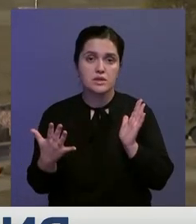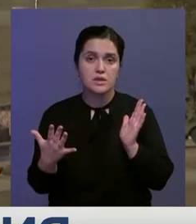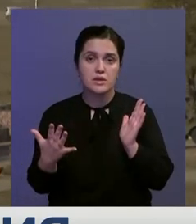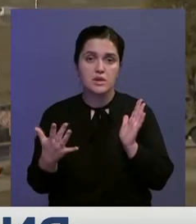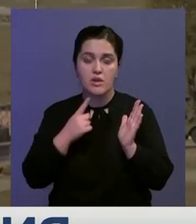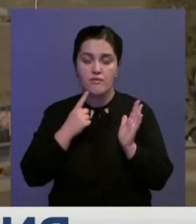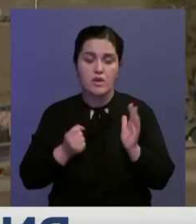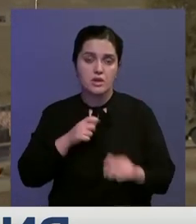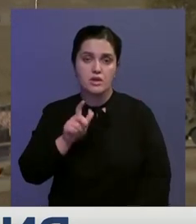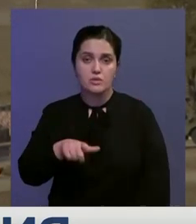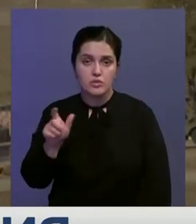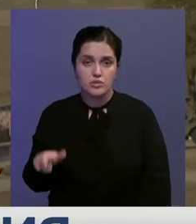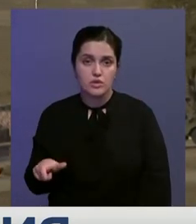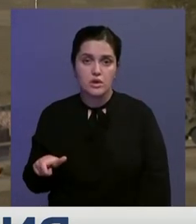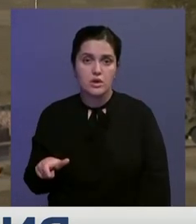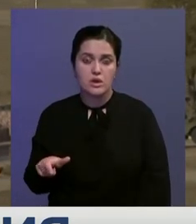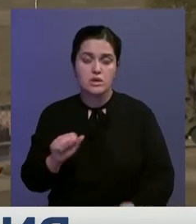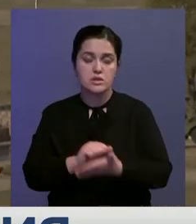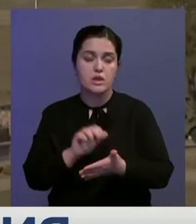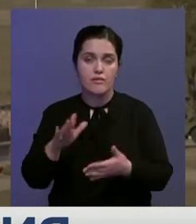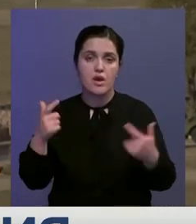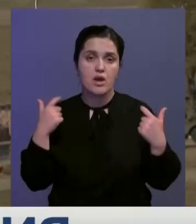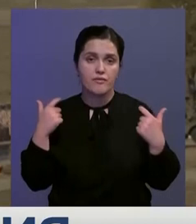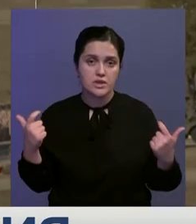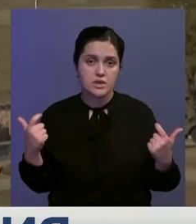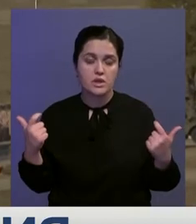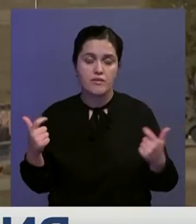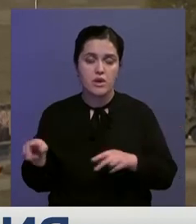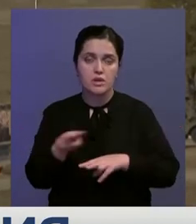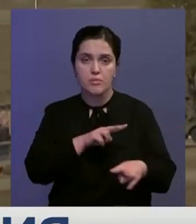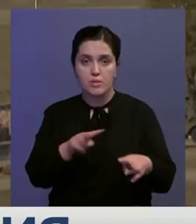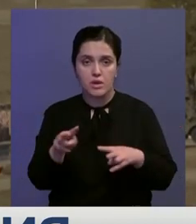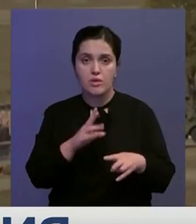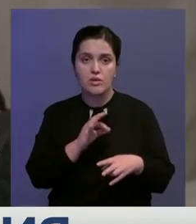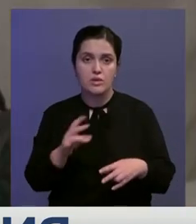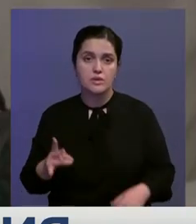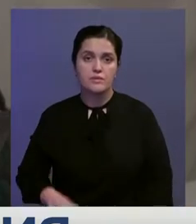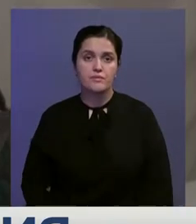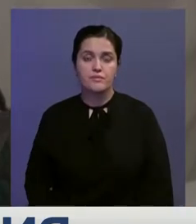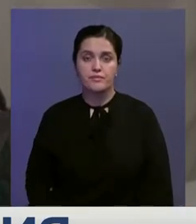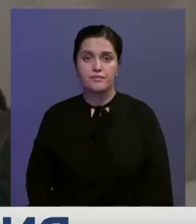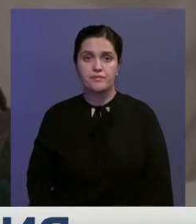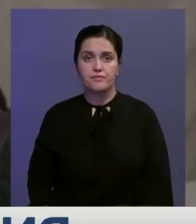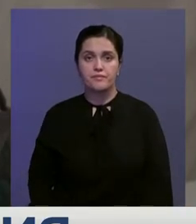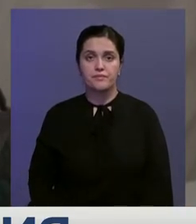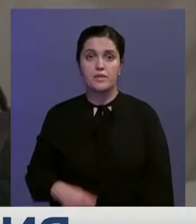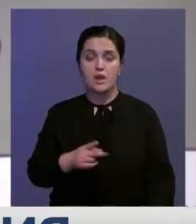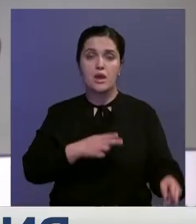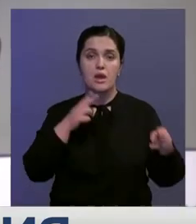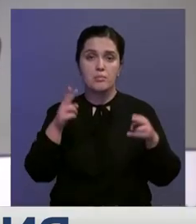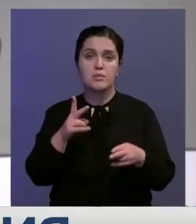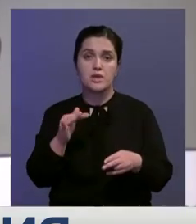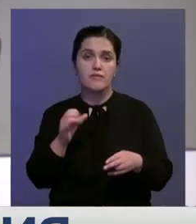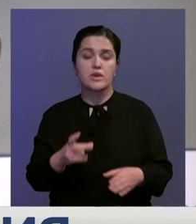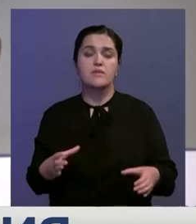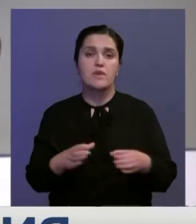75 военнослужащих, сертифицированных офицеров, наблюдателей Организации Объединенных Наций. Арман Тастанбеков ездил в Ливан в